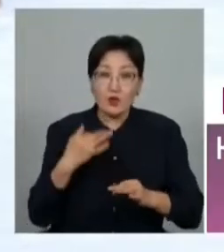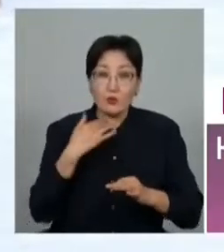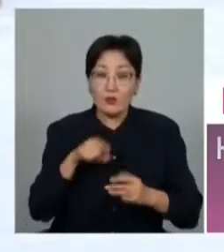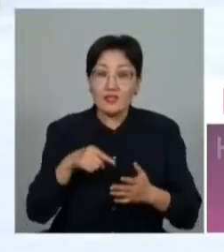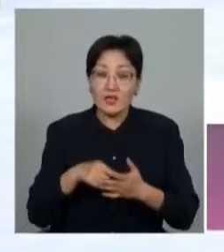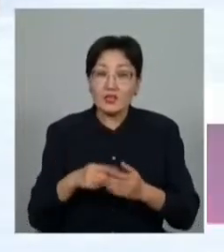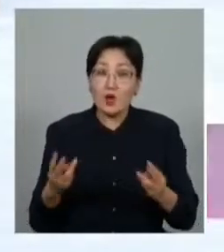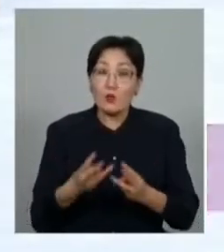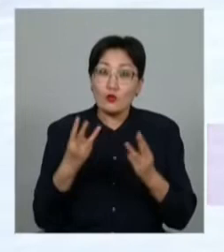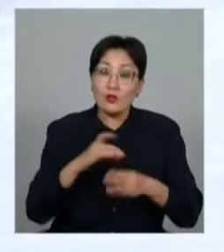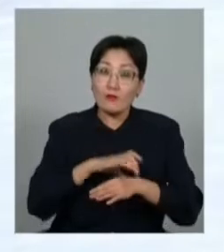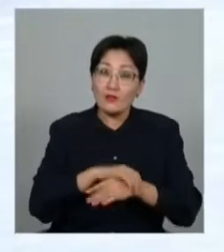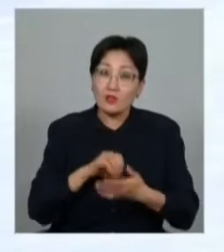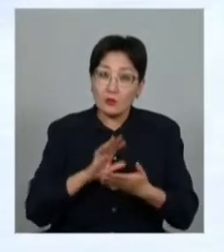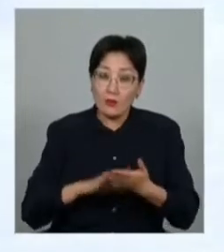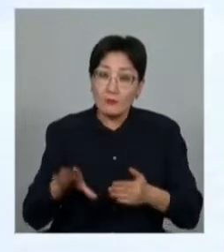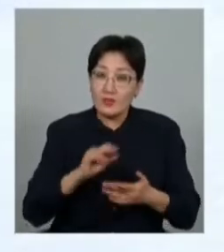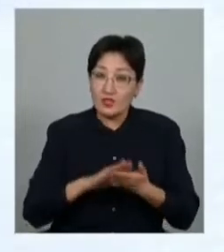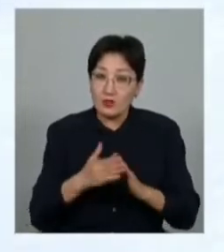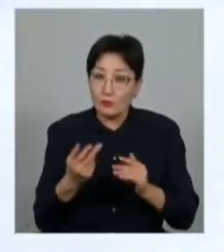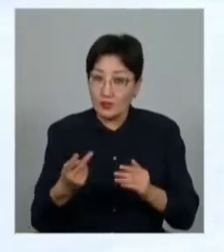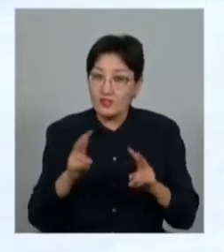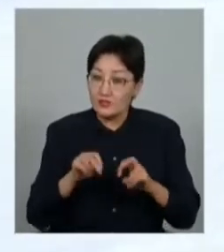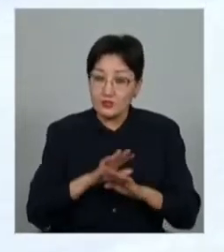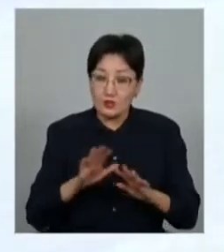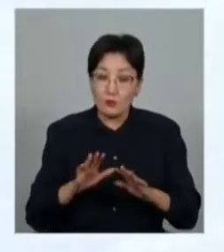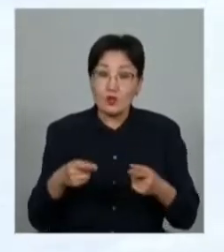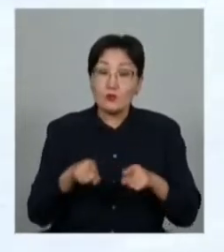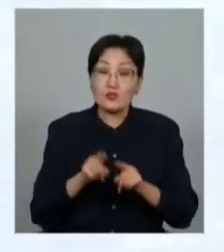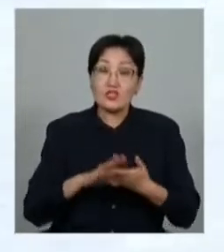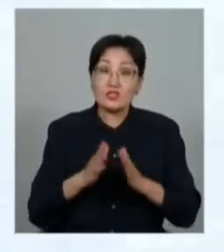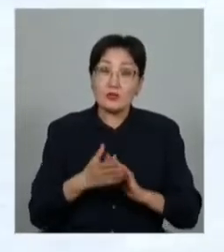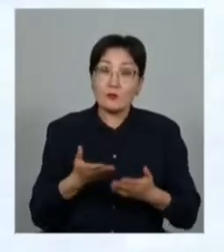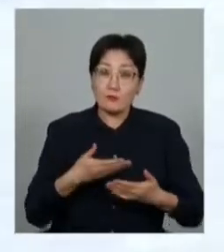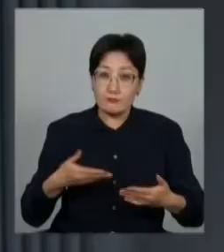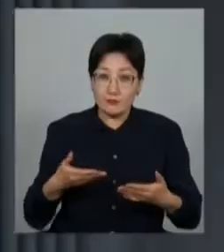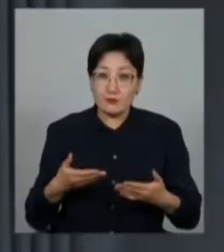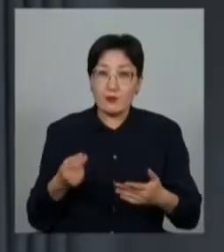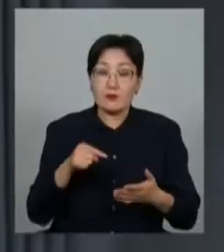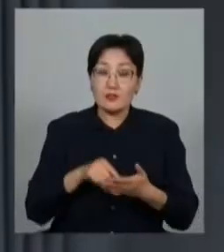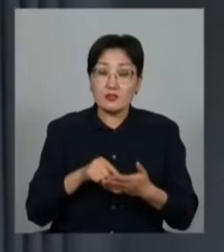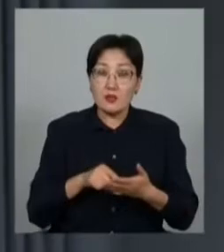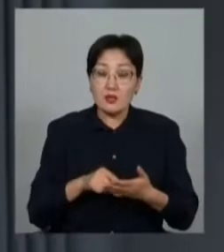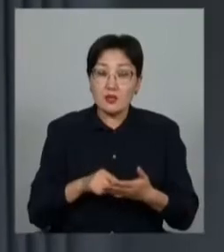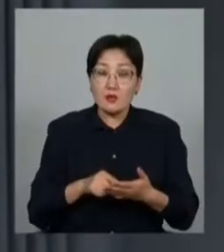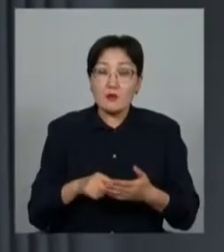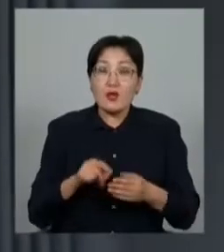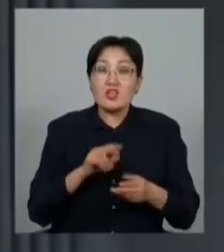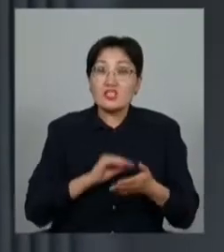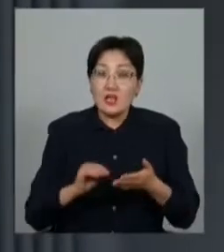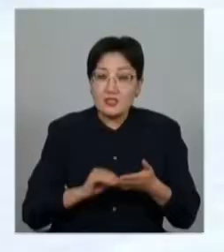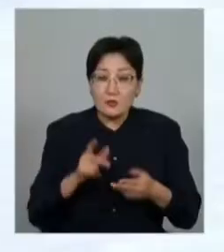өрт болып жатыр. Соның жағдайын бәрін бұларды тексерген жоқ па? Неге осындай жағдайға бізді ұшырды? Уже жазған, жазып